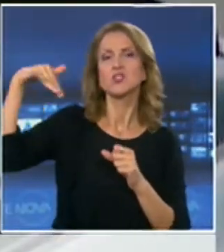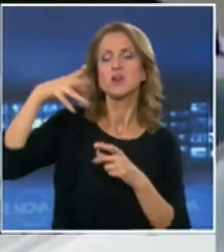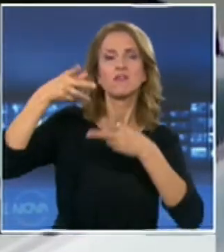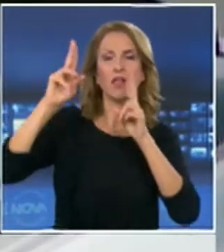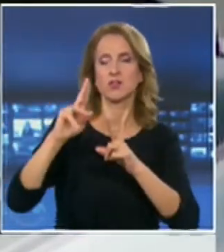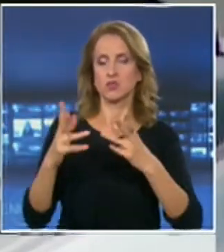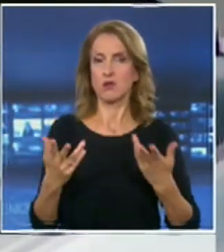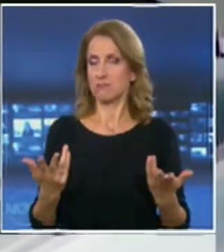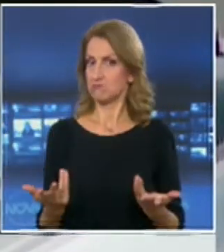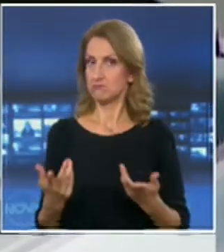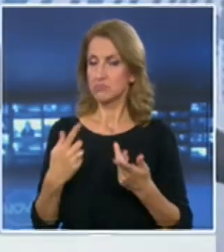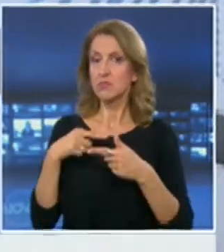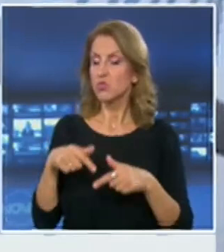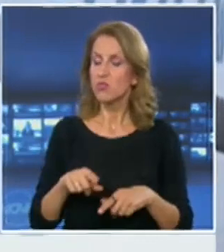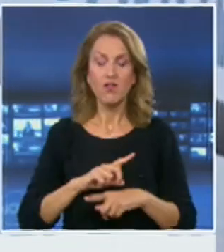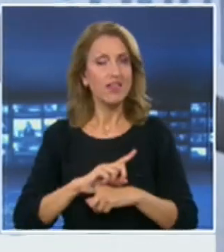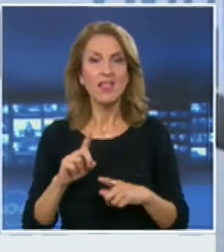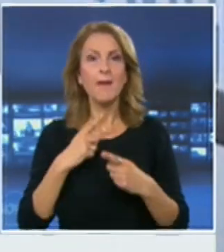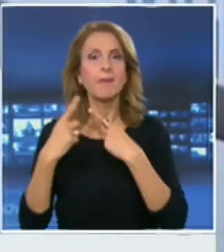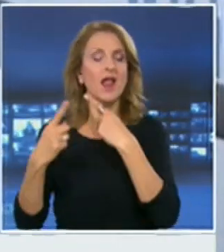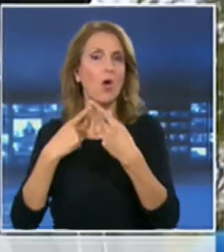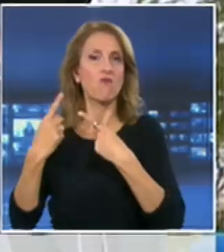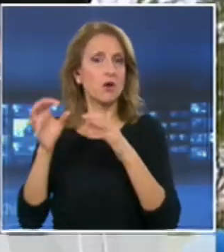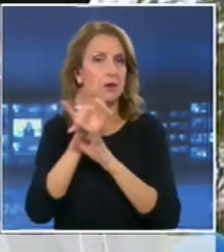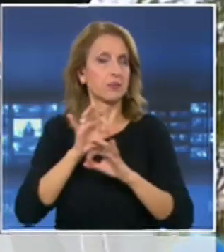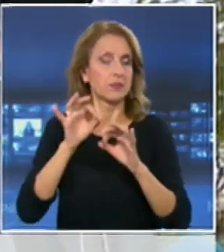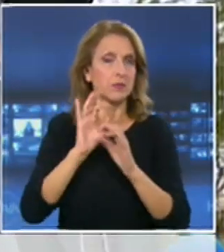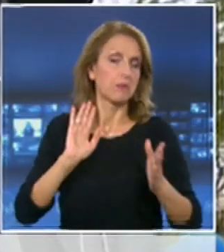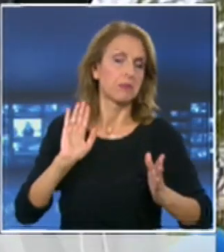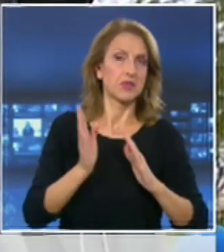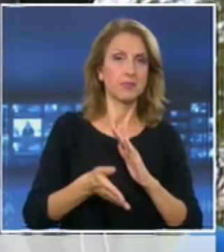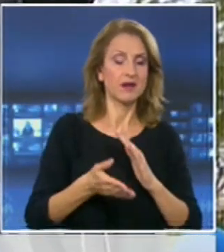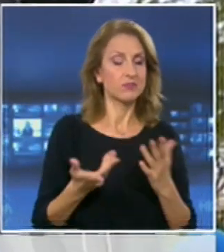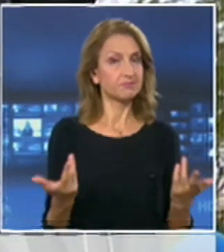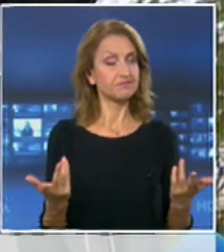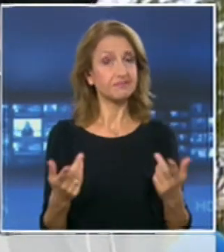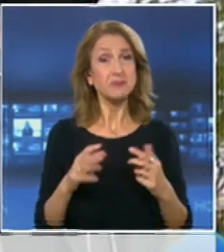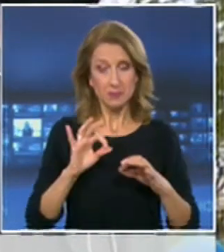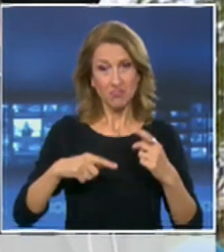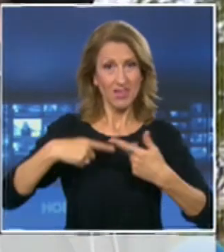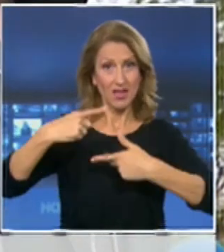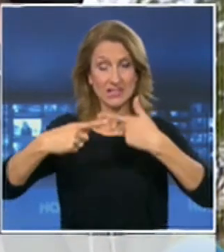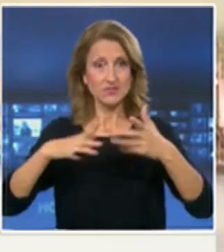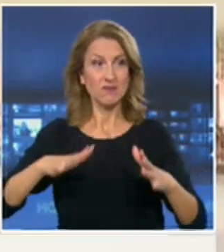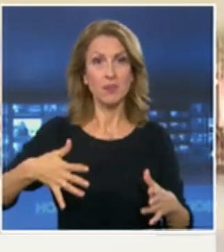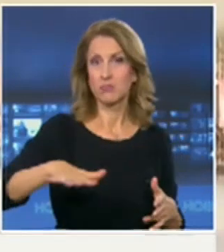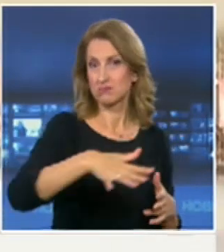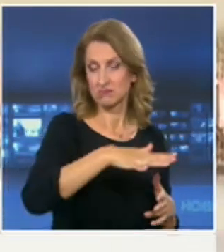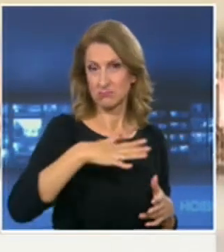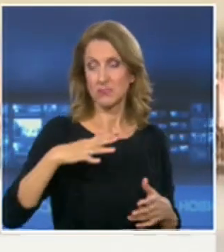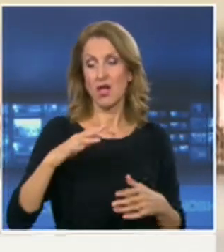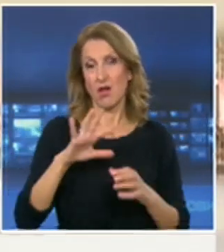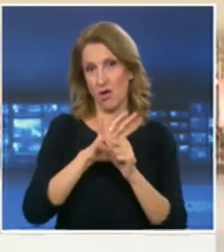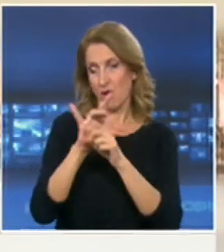ръководство. Трудно ми е да нарека това нещо преговори. При оптимистично развитие на ситуацията с корона